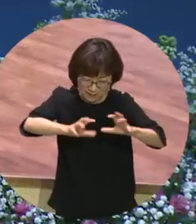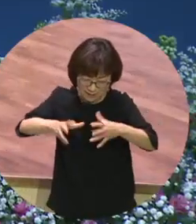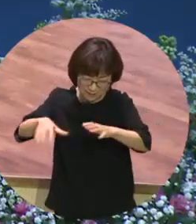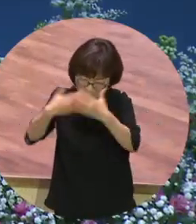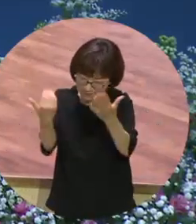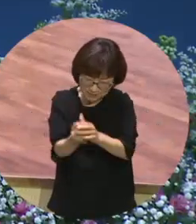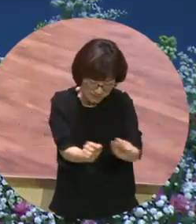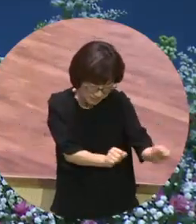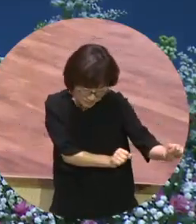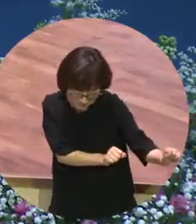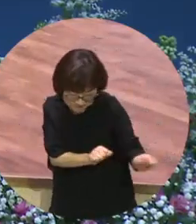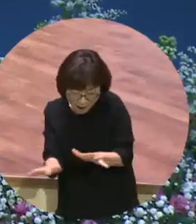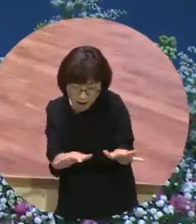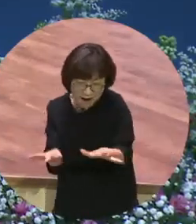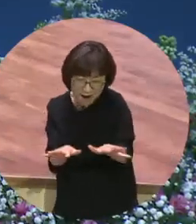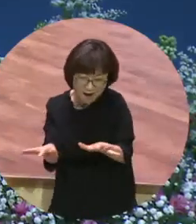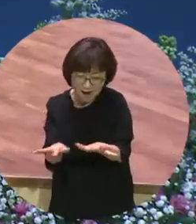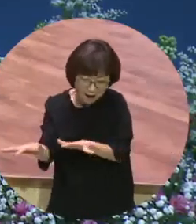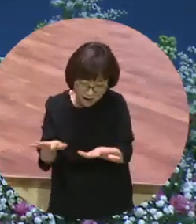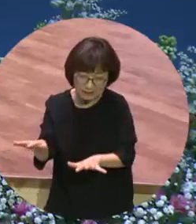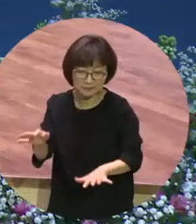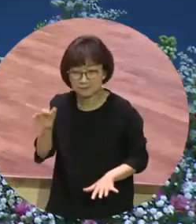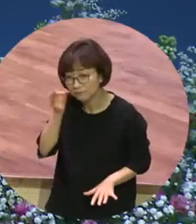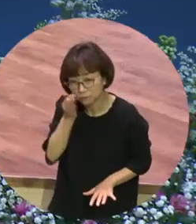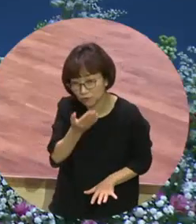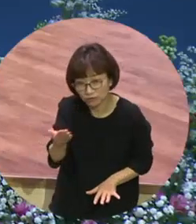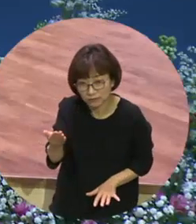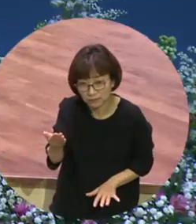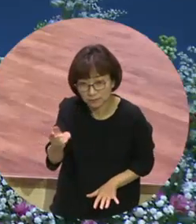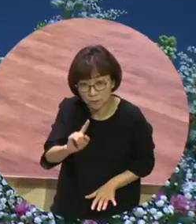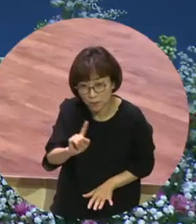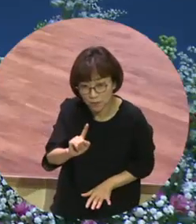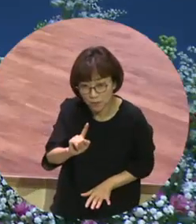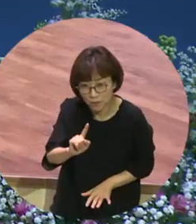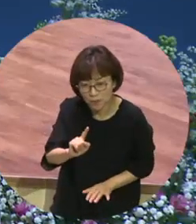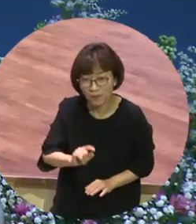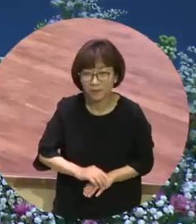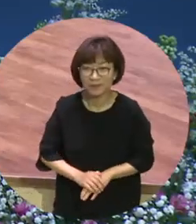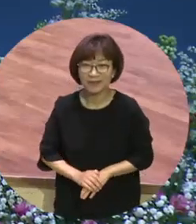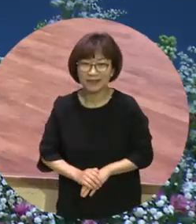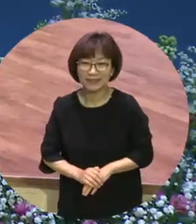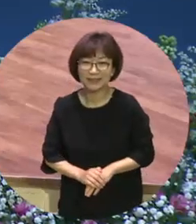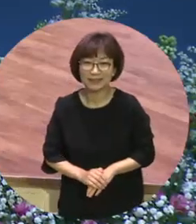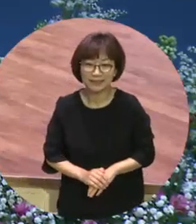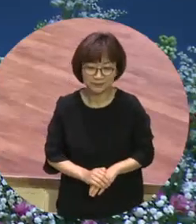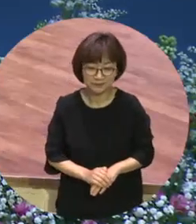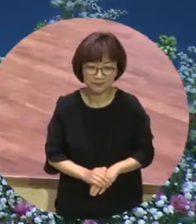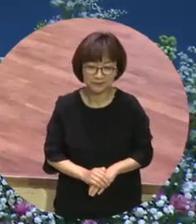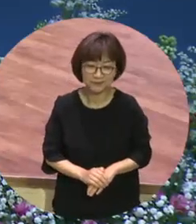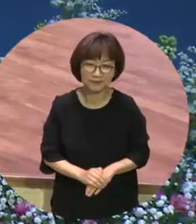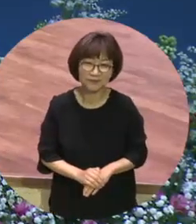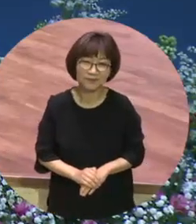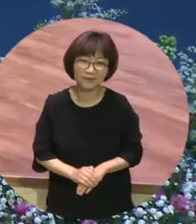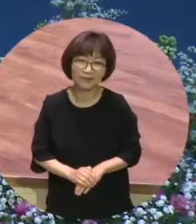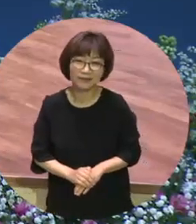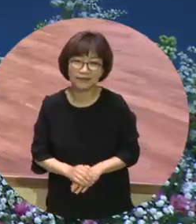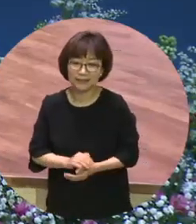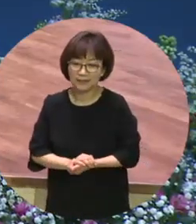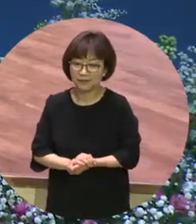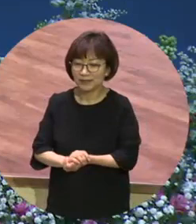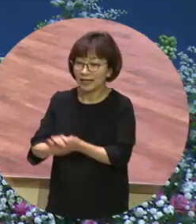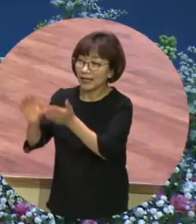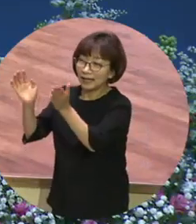진동시킬 큰 일이 뭐냐? 그것이 바로 예수 그리스도의